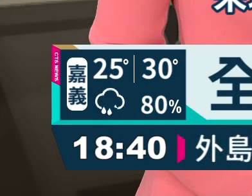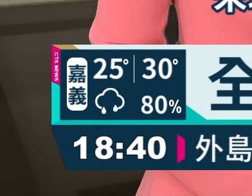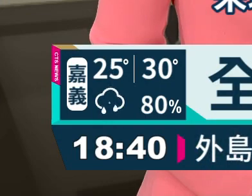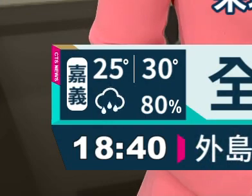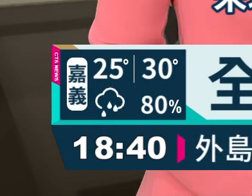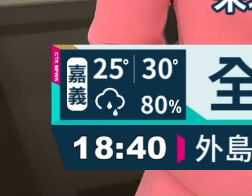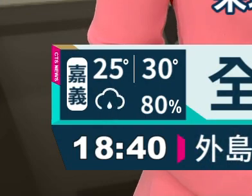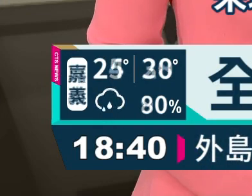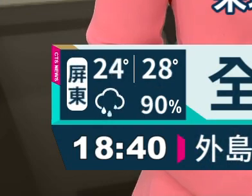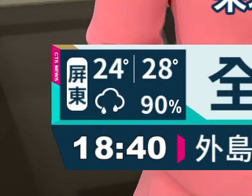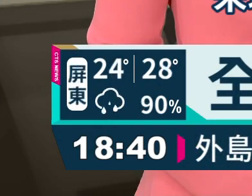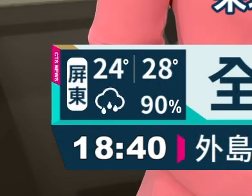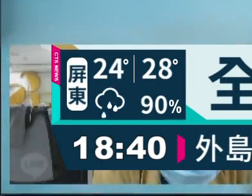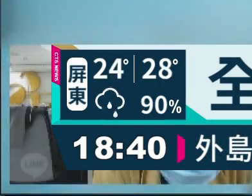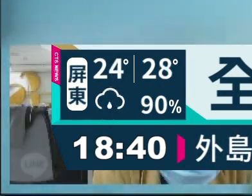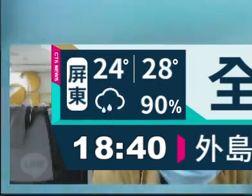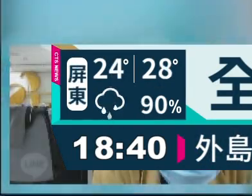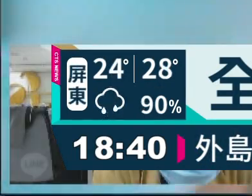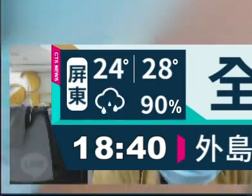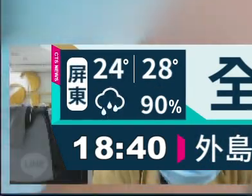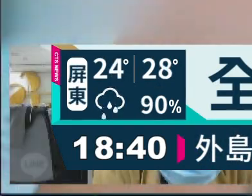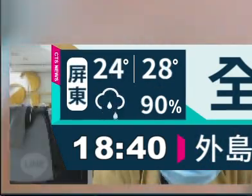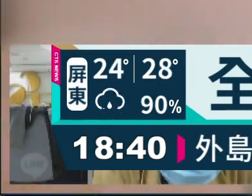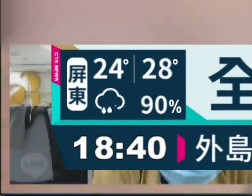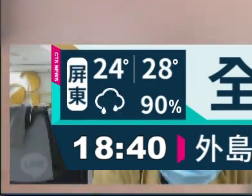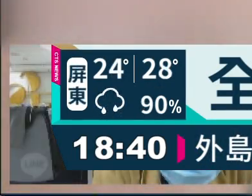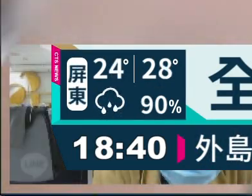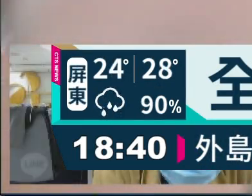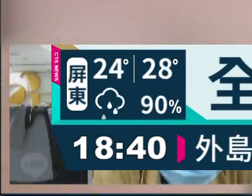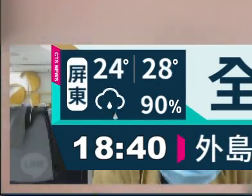情持续扩散。